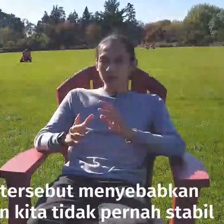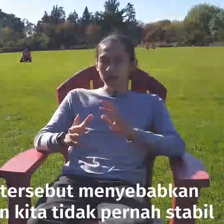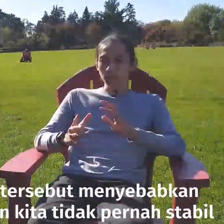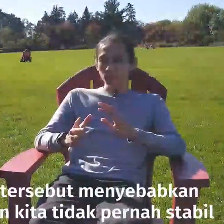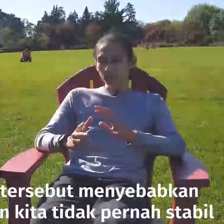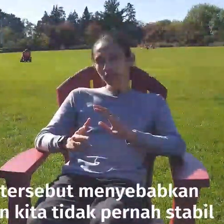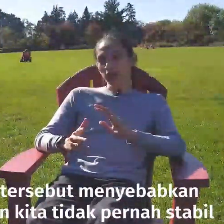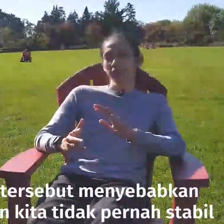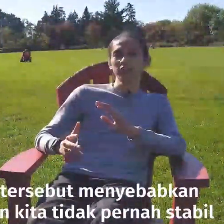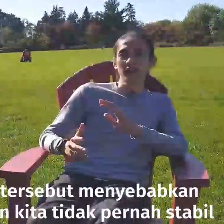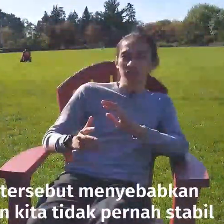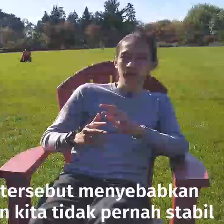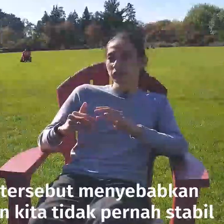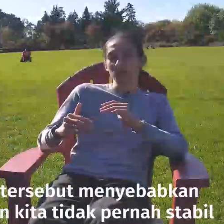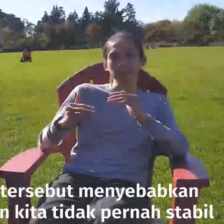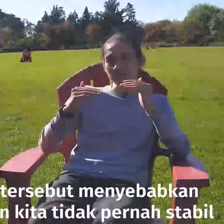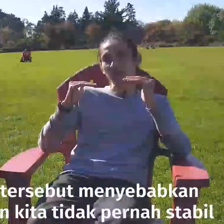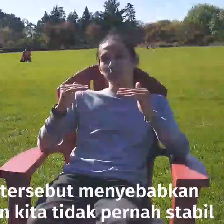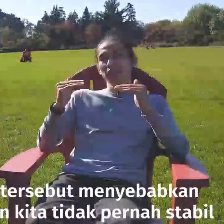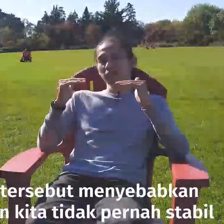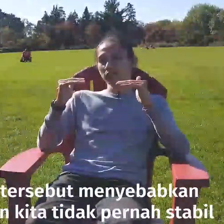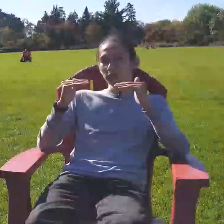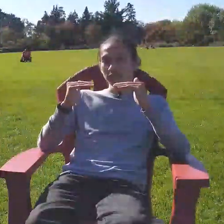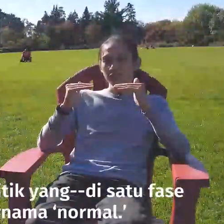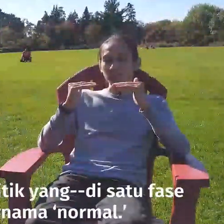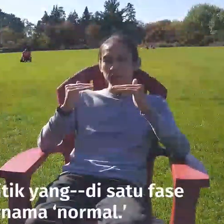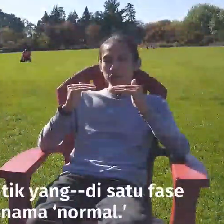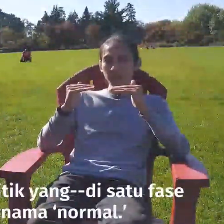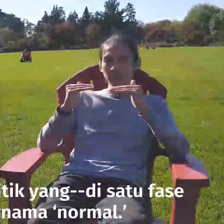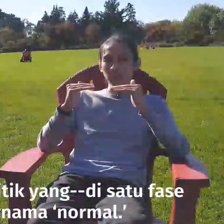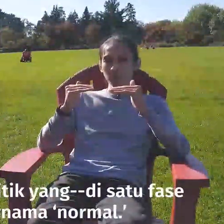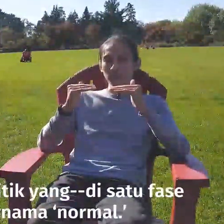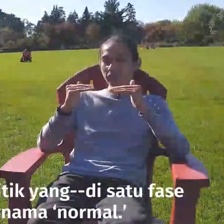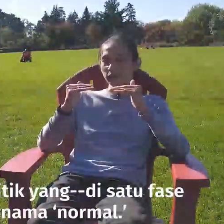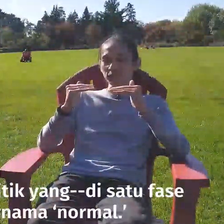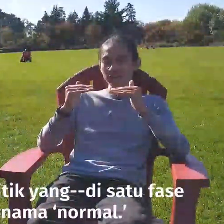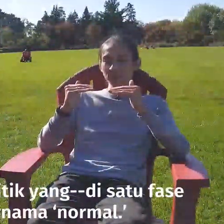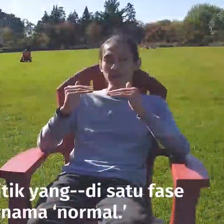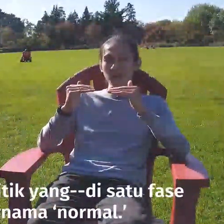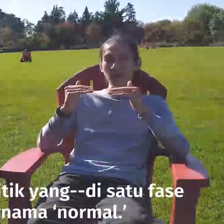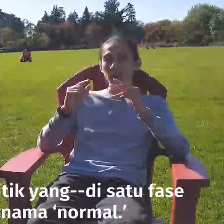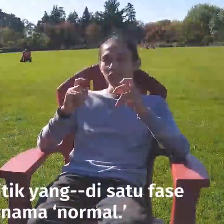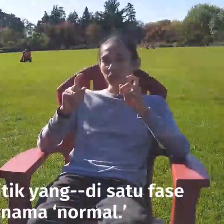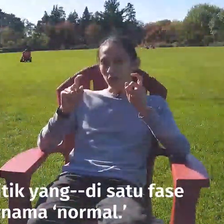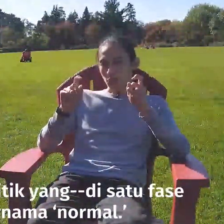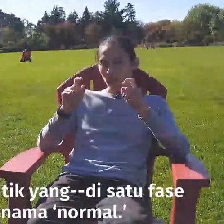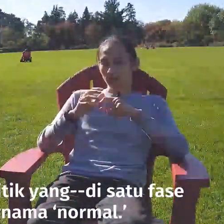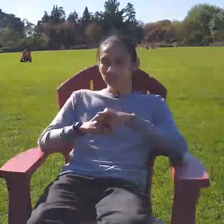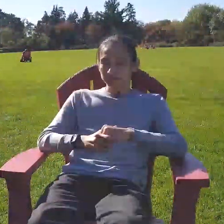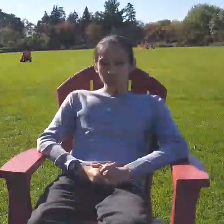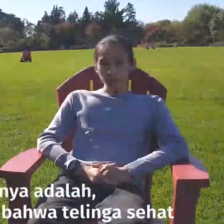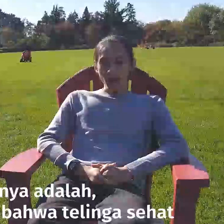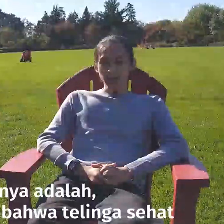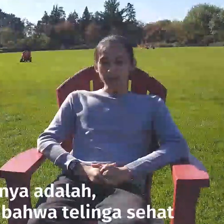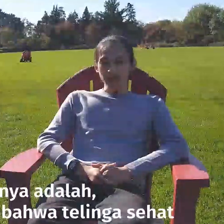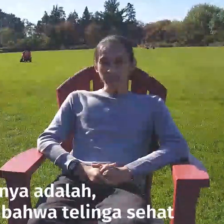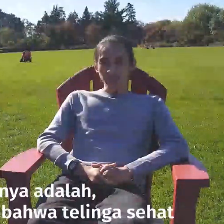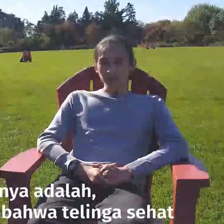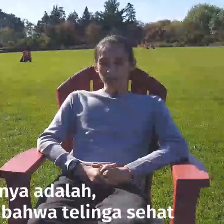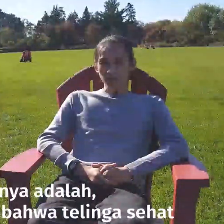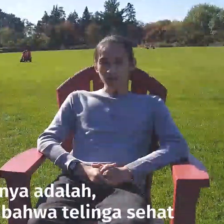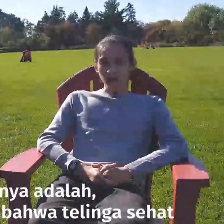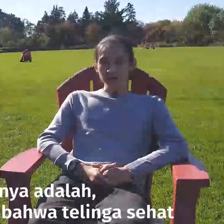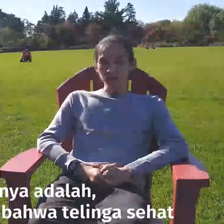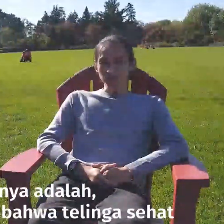tersebut menyebabkan pendangangan kita tidak pernah stabil di saat satu titik yang di satu fase yang bernama normal bahayanya